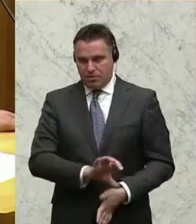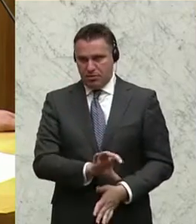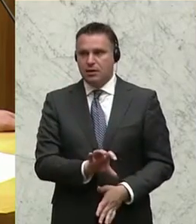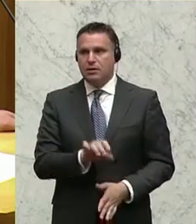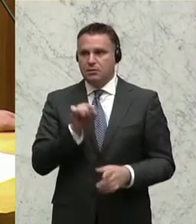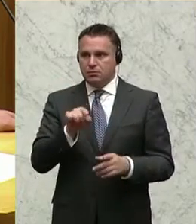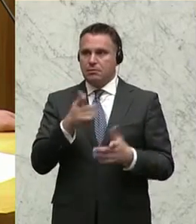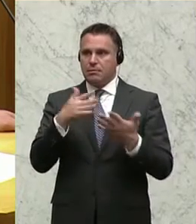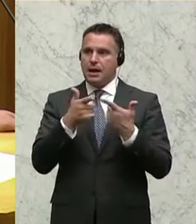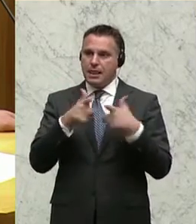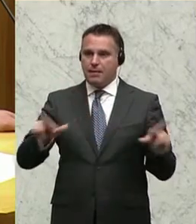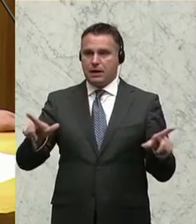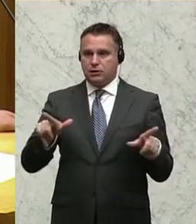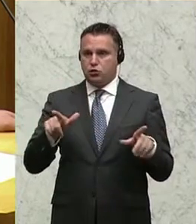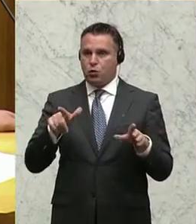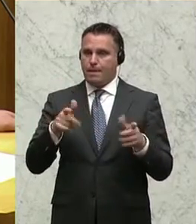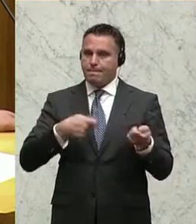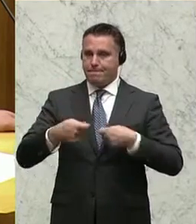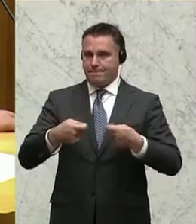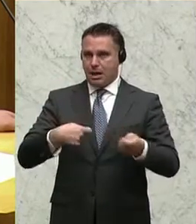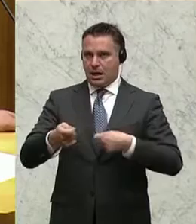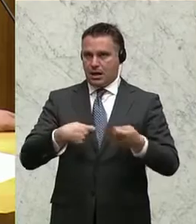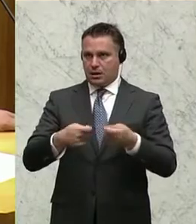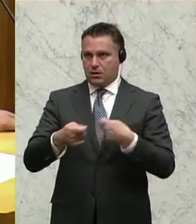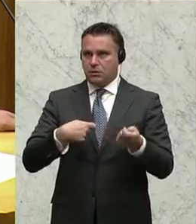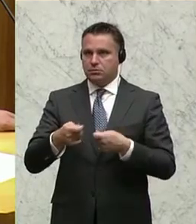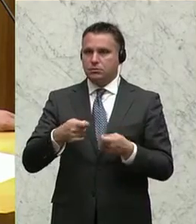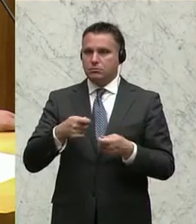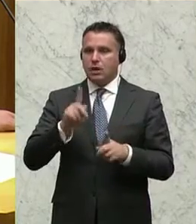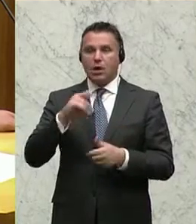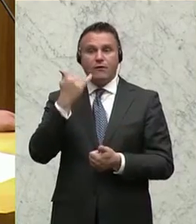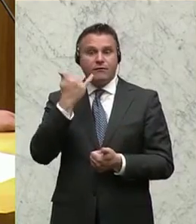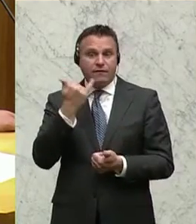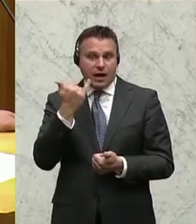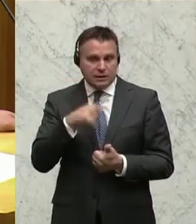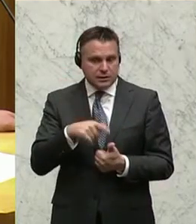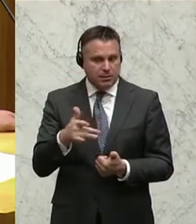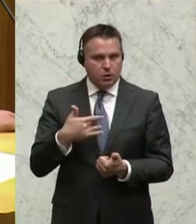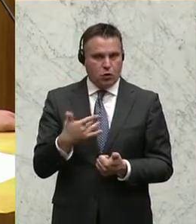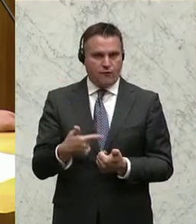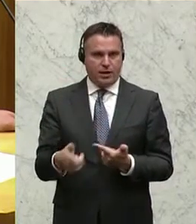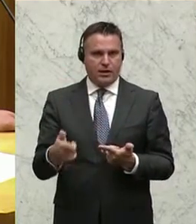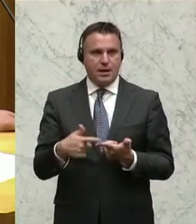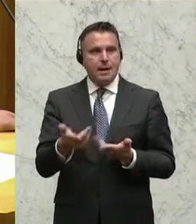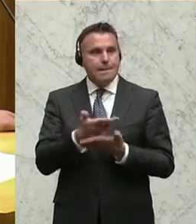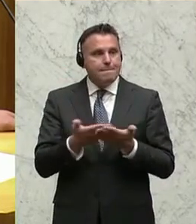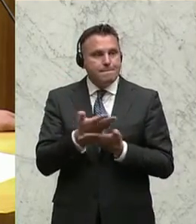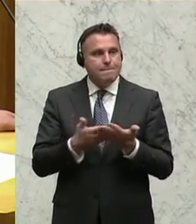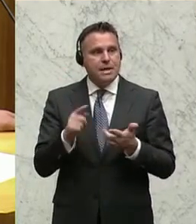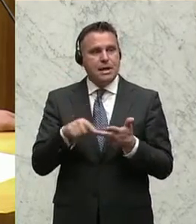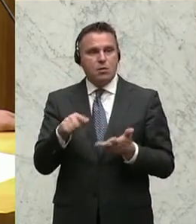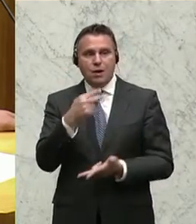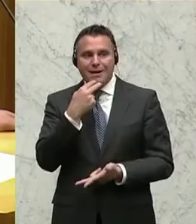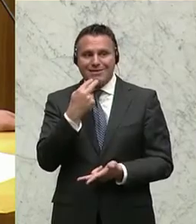über die Liberalisierung der Märkte. Das betrifft dann in unserem Fall auch das Wasser. Das betrifft die Bildung, das betrifft